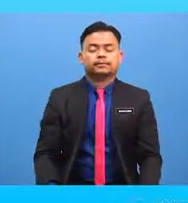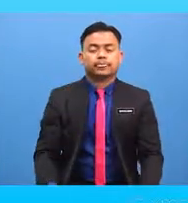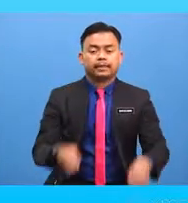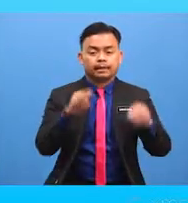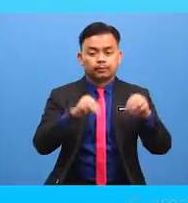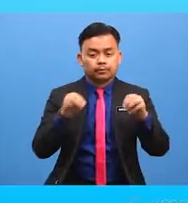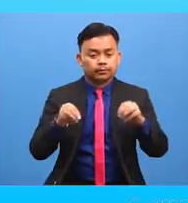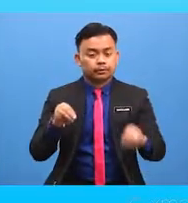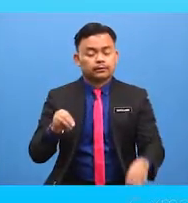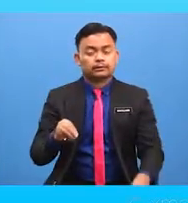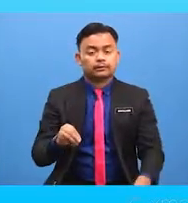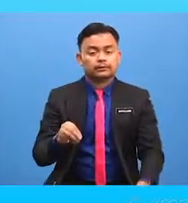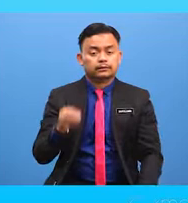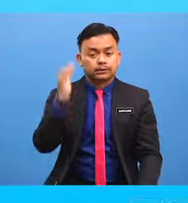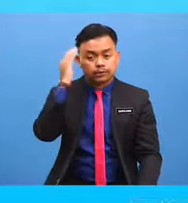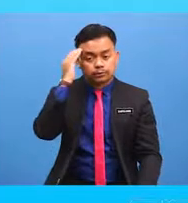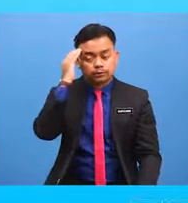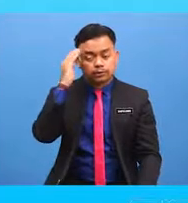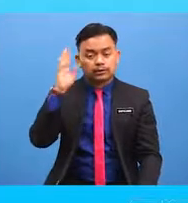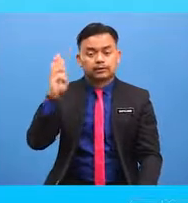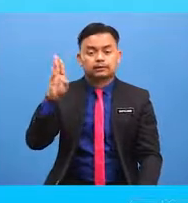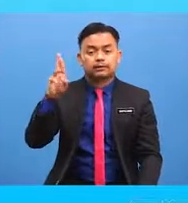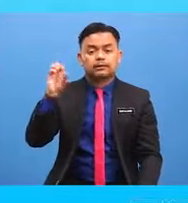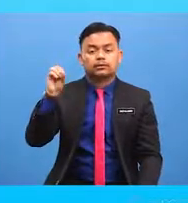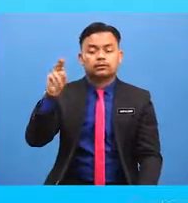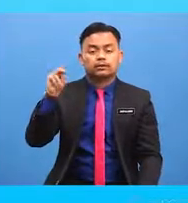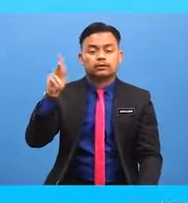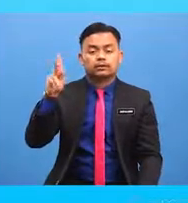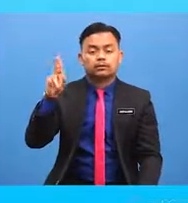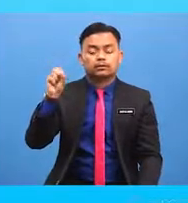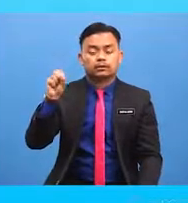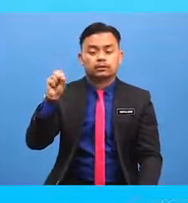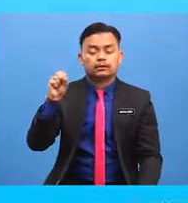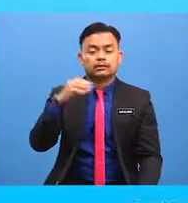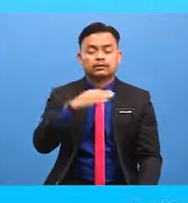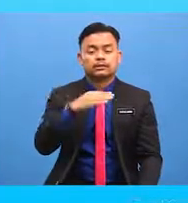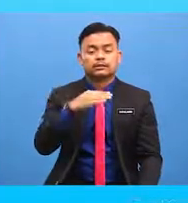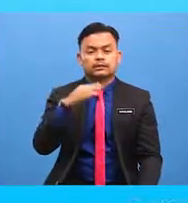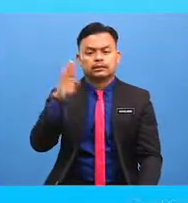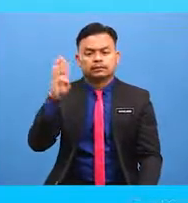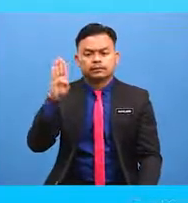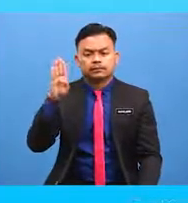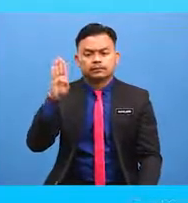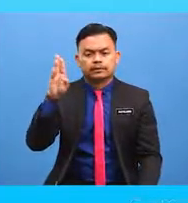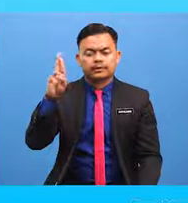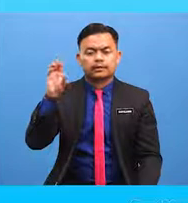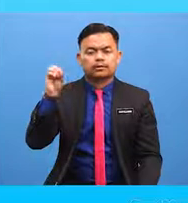Murid-murid perlu tahu bahawa bronkus, bronkiol dan alveolus ini berada di dalam